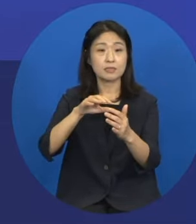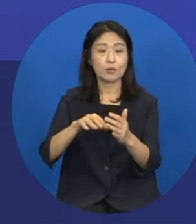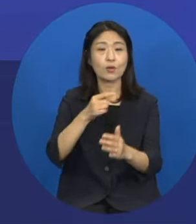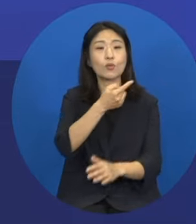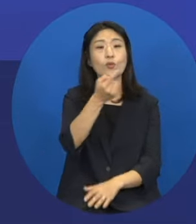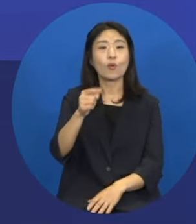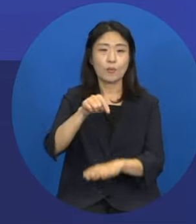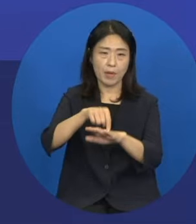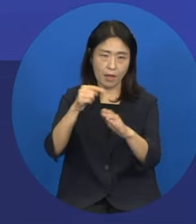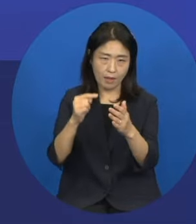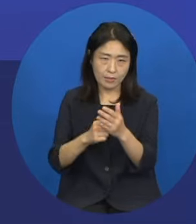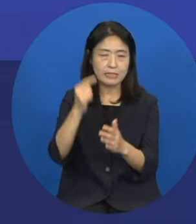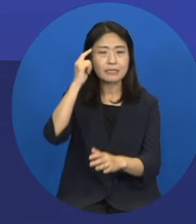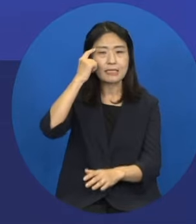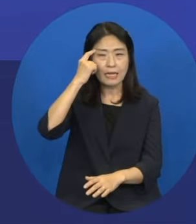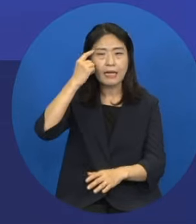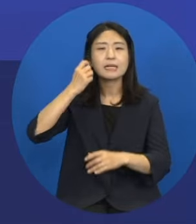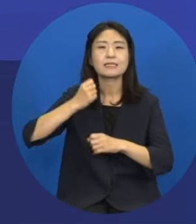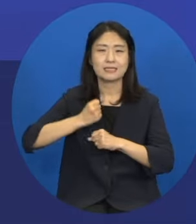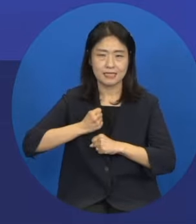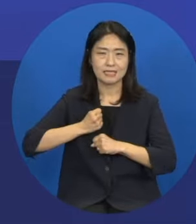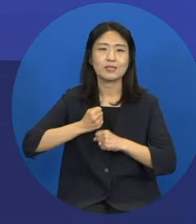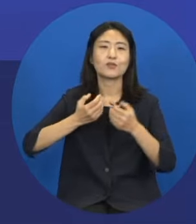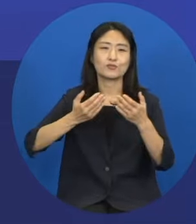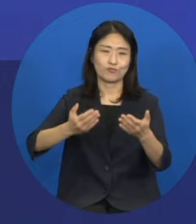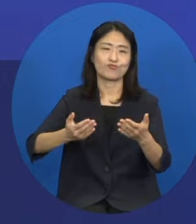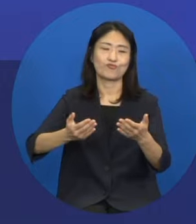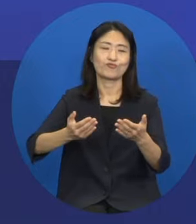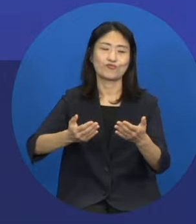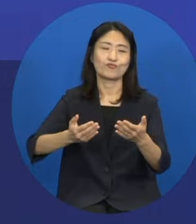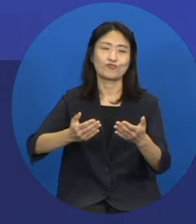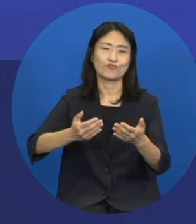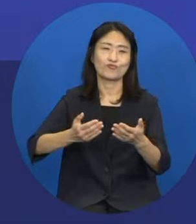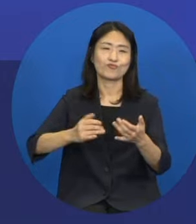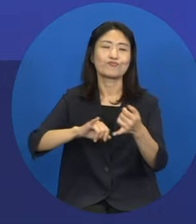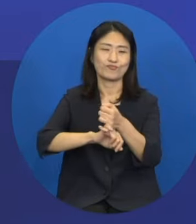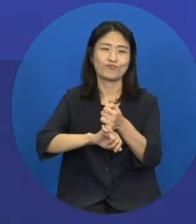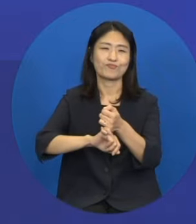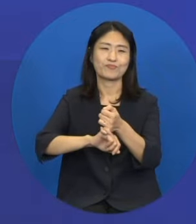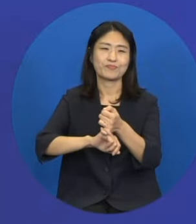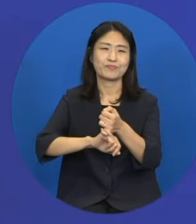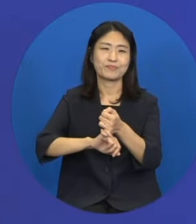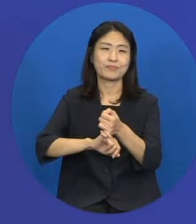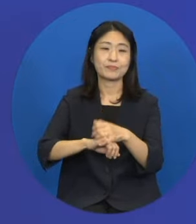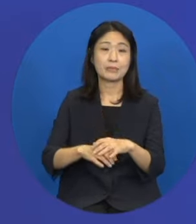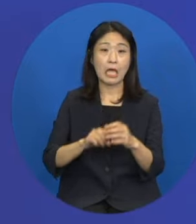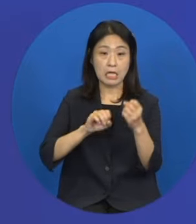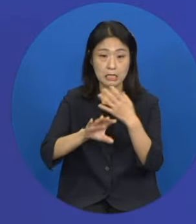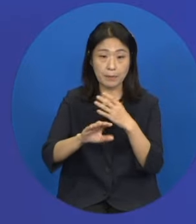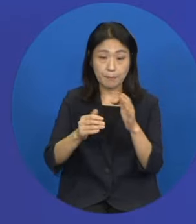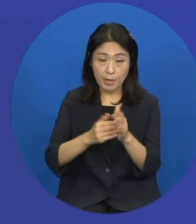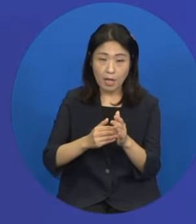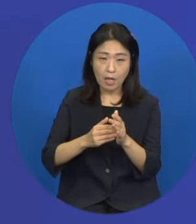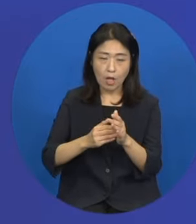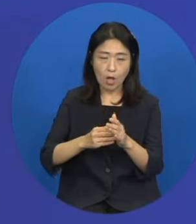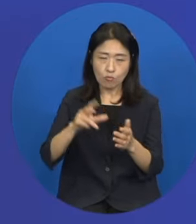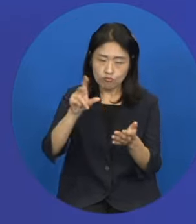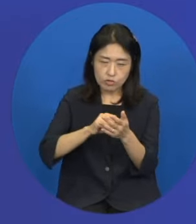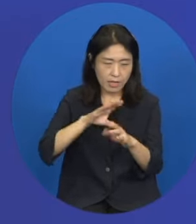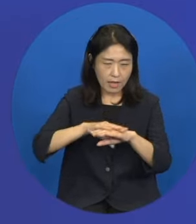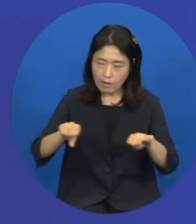생각을 지키신다. 들어주신다는 게 아니고 마음과 생각을